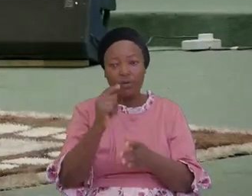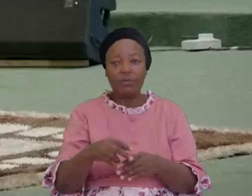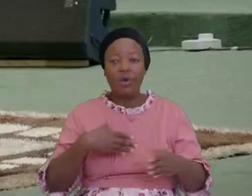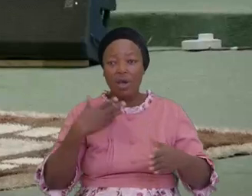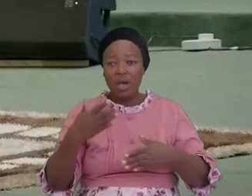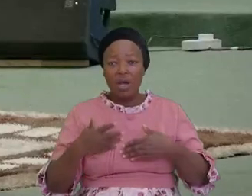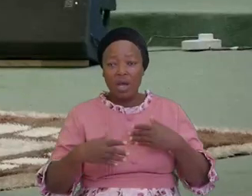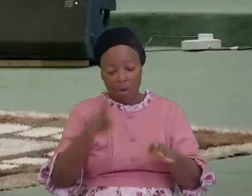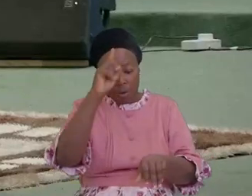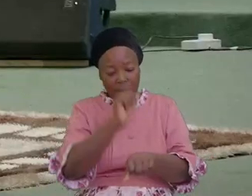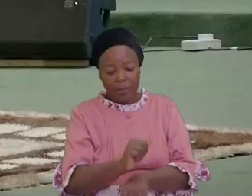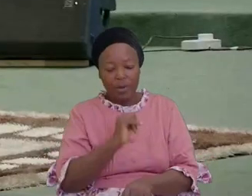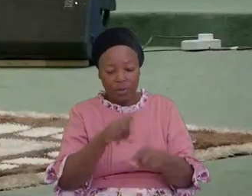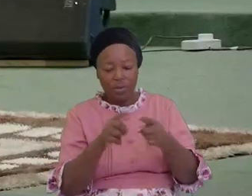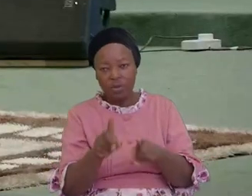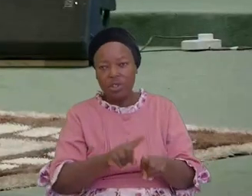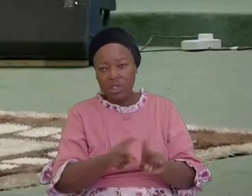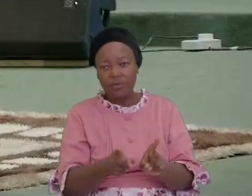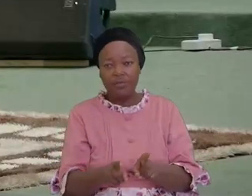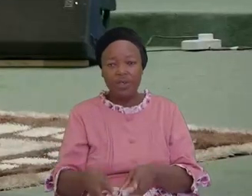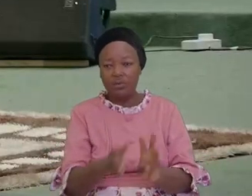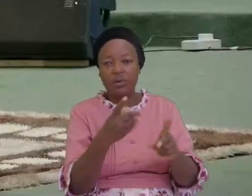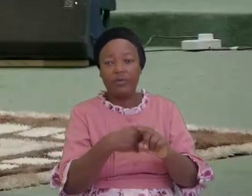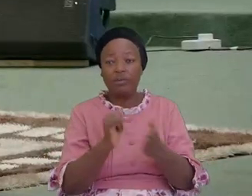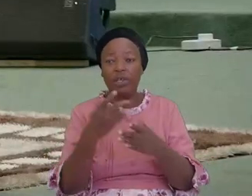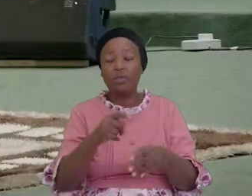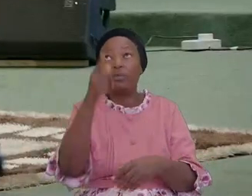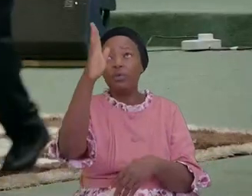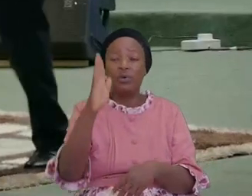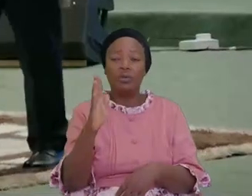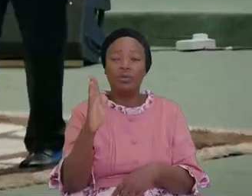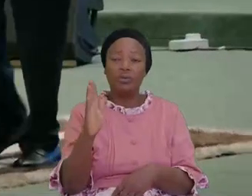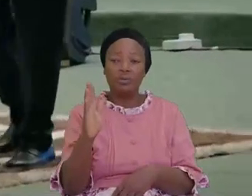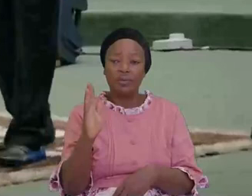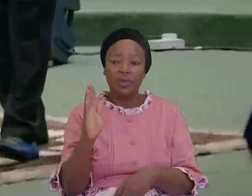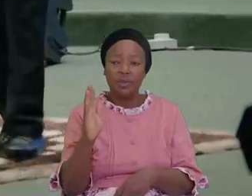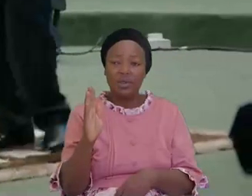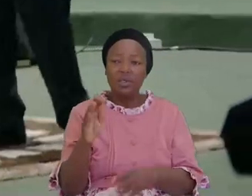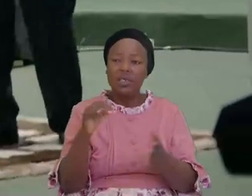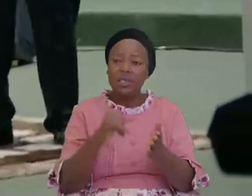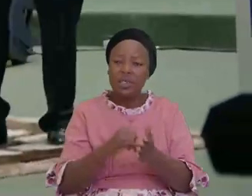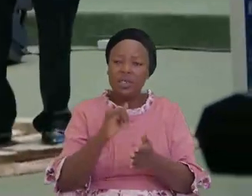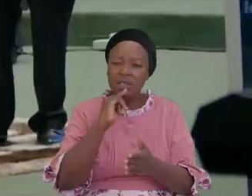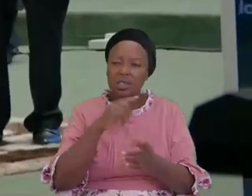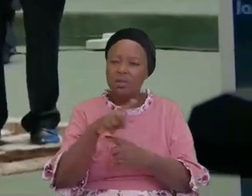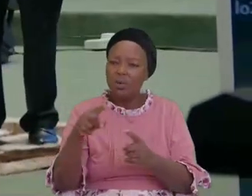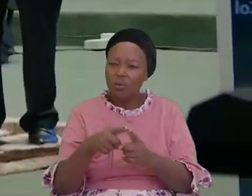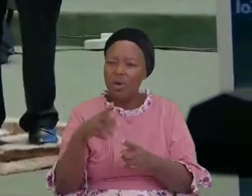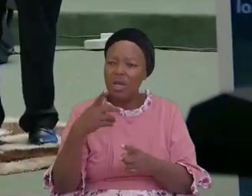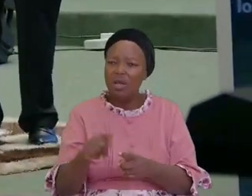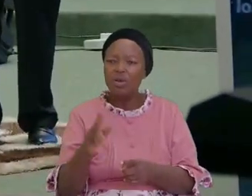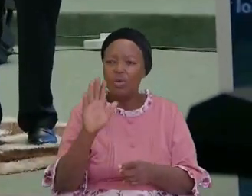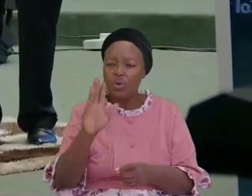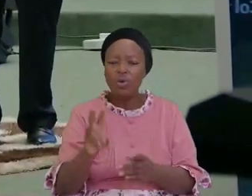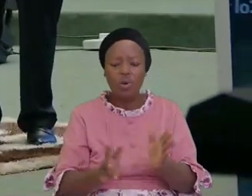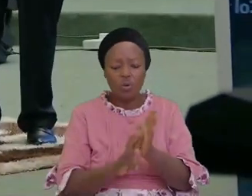la volonté de tes habitudes vont dans les différentes directions opposées à la direction de Dieu. C'est quand ta